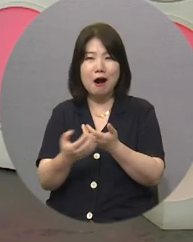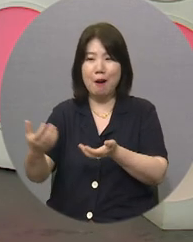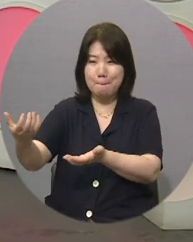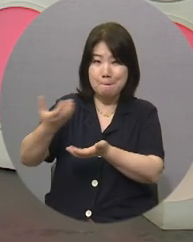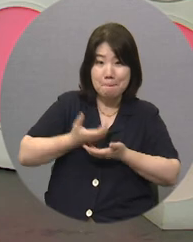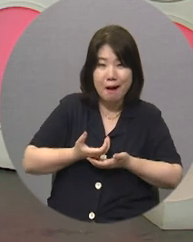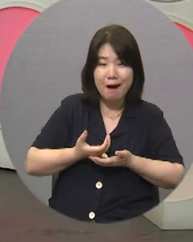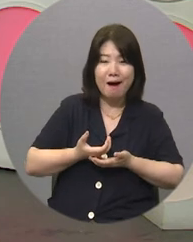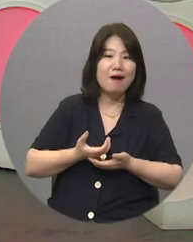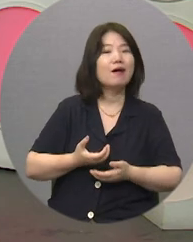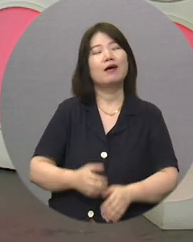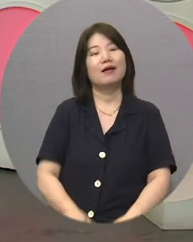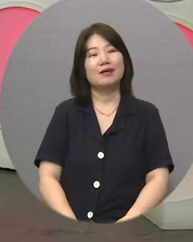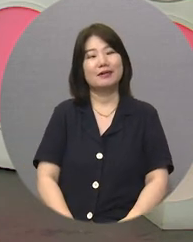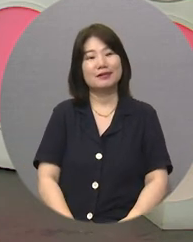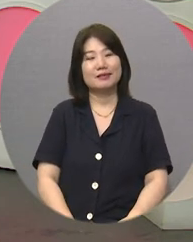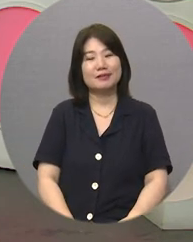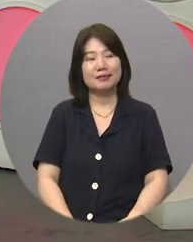국밥을 내오셨습니다.